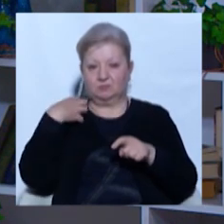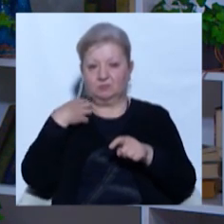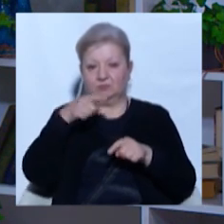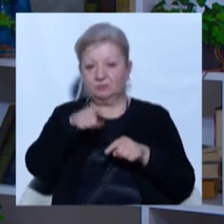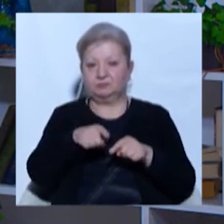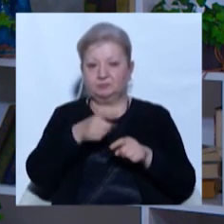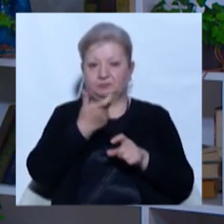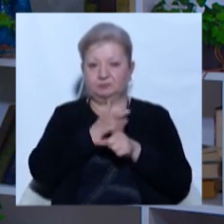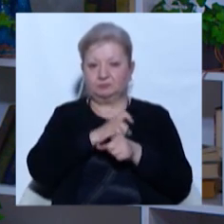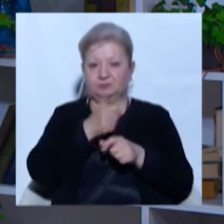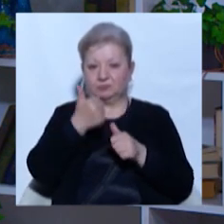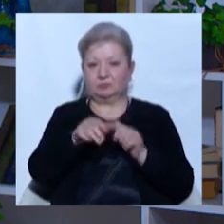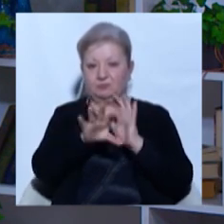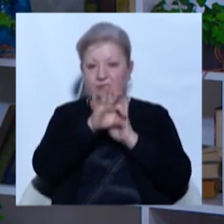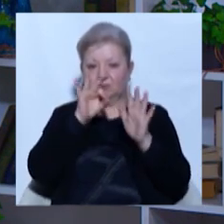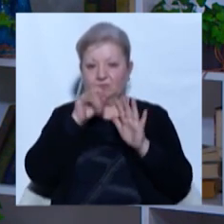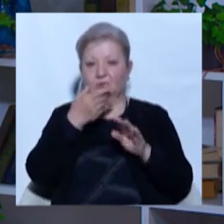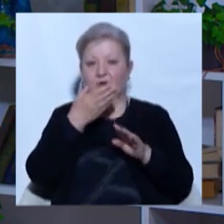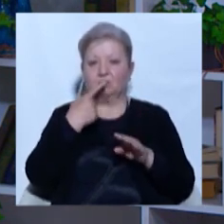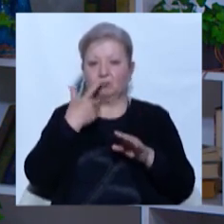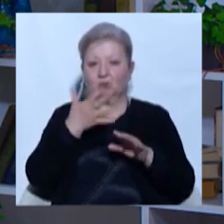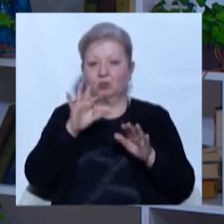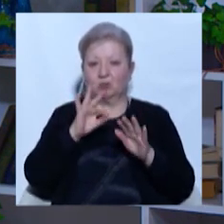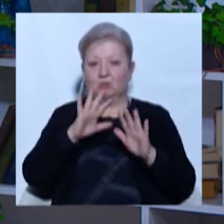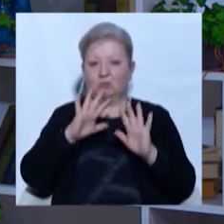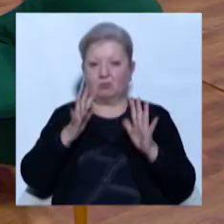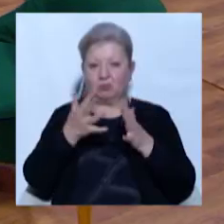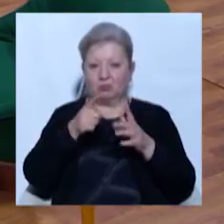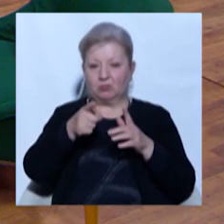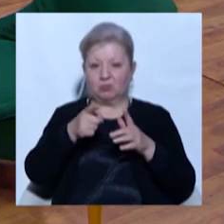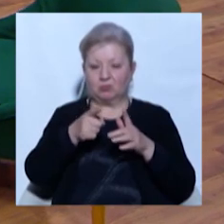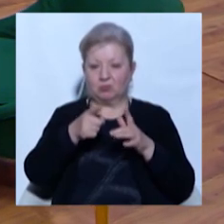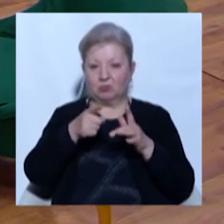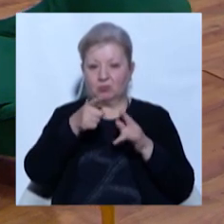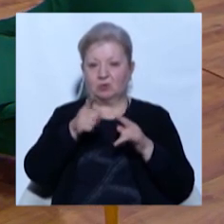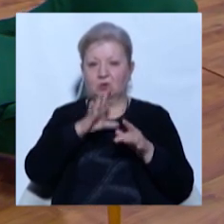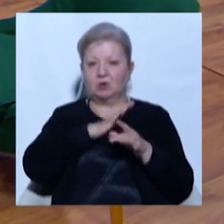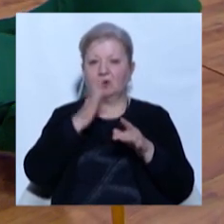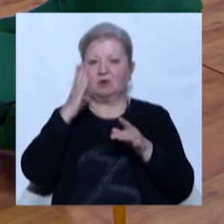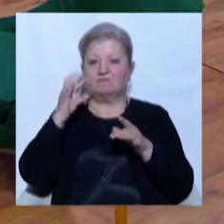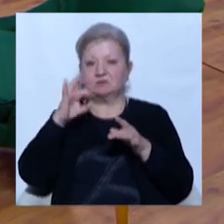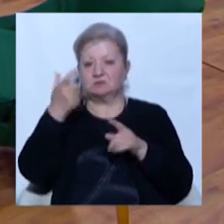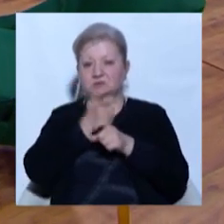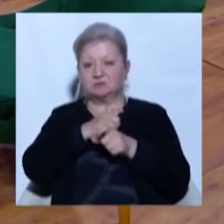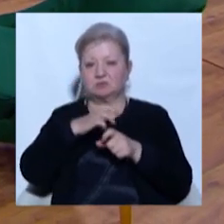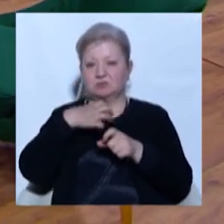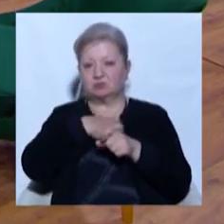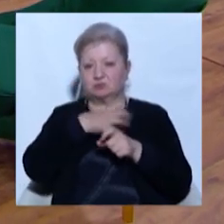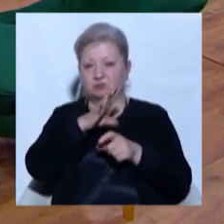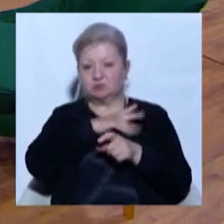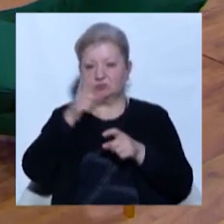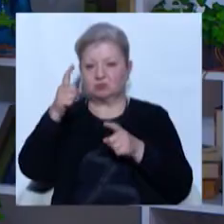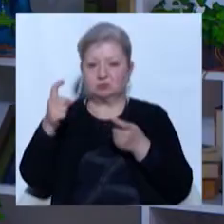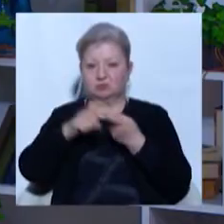Man საკმაოდ კარგად შეარჩია ის პოლიტიკური მომენტი, რომ ბიზანტიასთვის ძალიან მნიშვნელოვანი იყო ნებისმიერი მოკავშირე, მათ